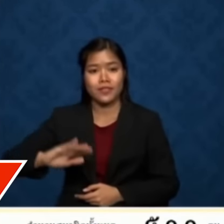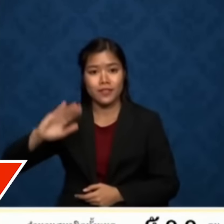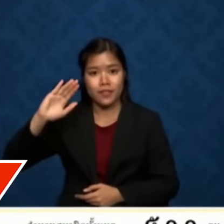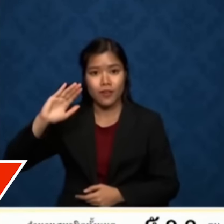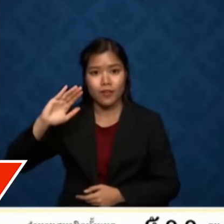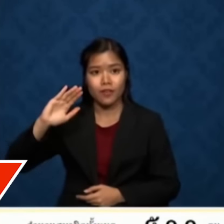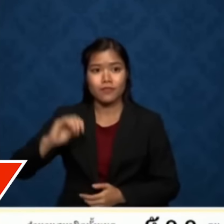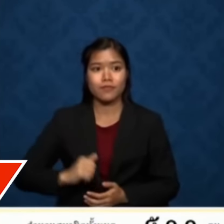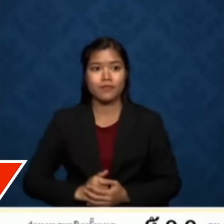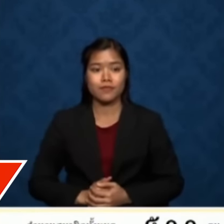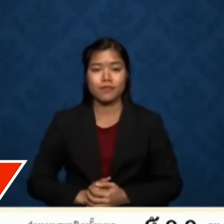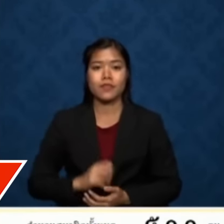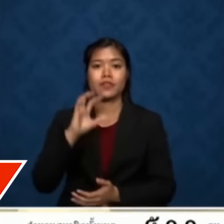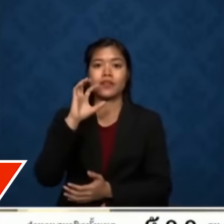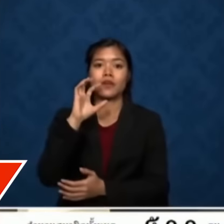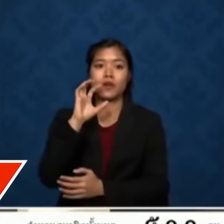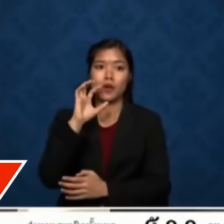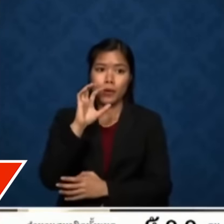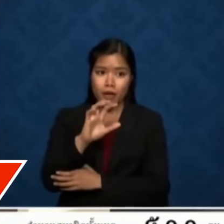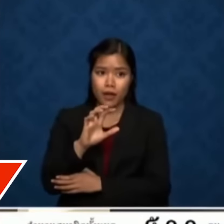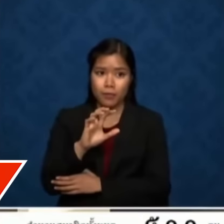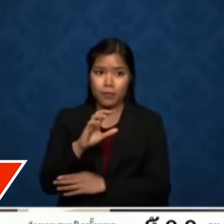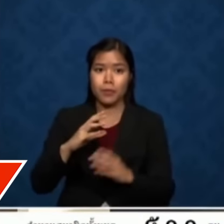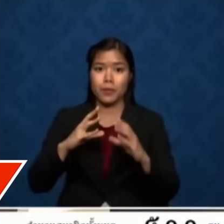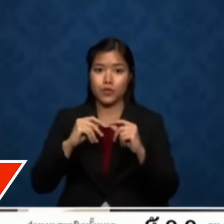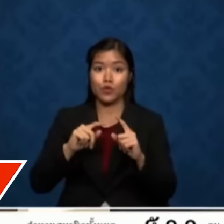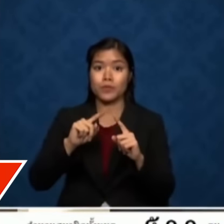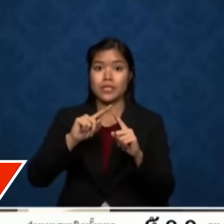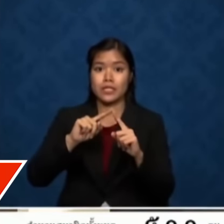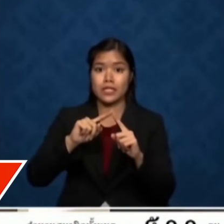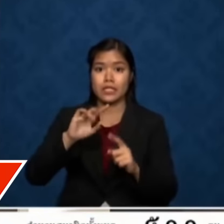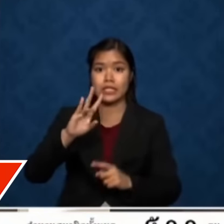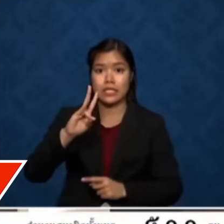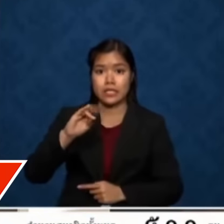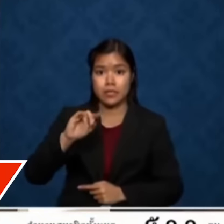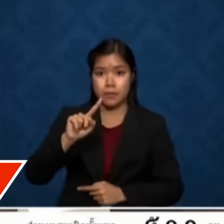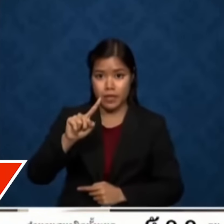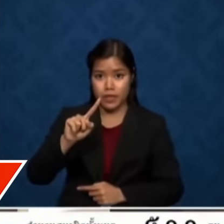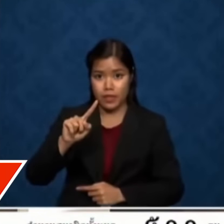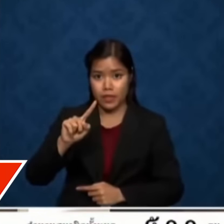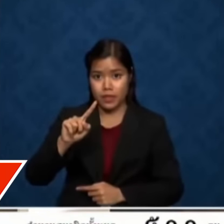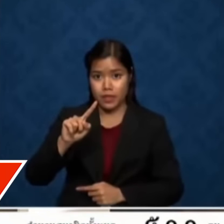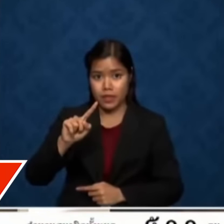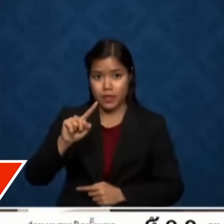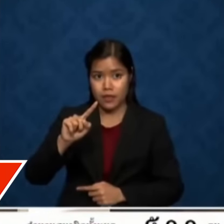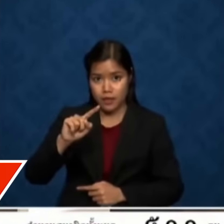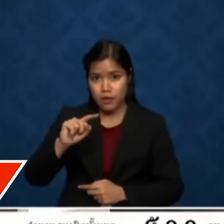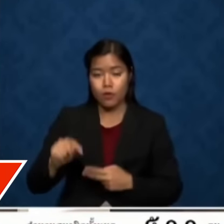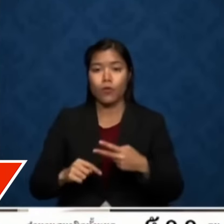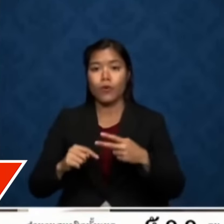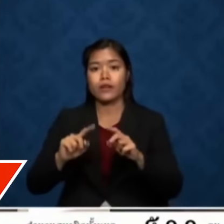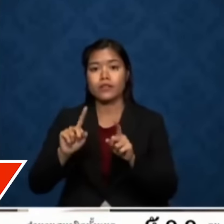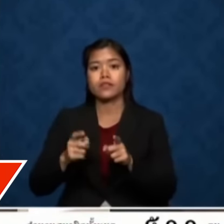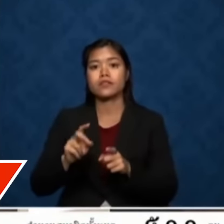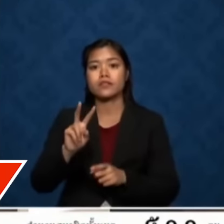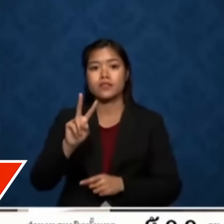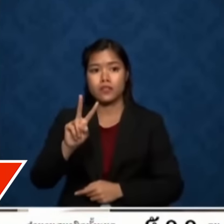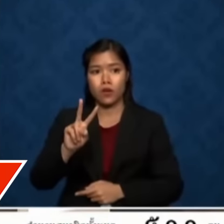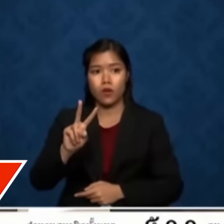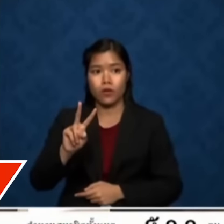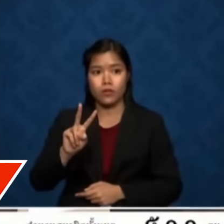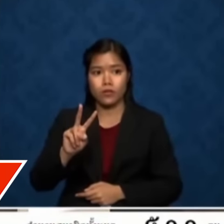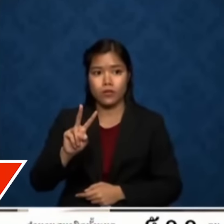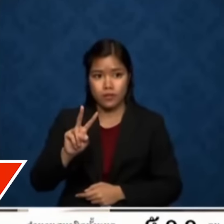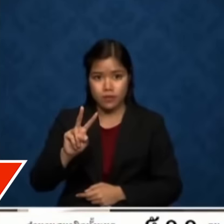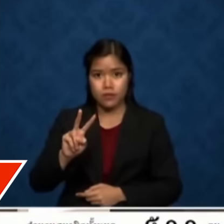ามข้อบังคับการประชุมที่ข้อที่71วรรค2นะครับในเรื่องของการพาดพิงที่อาจจะท